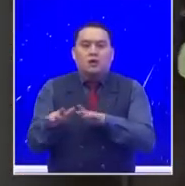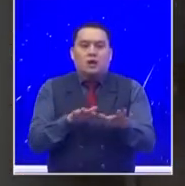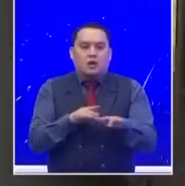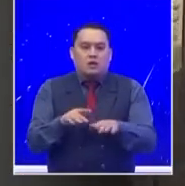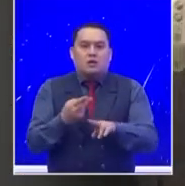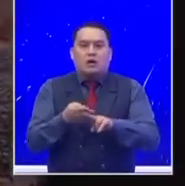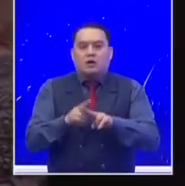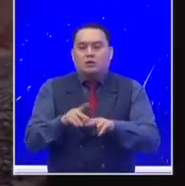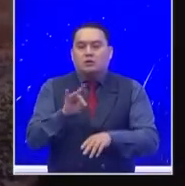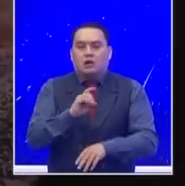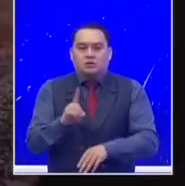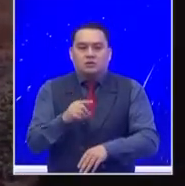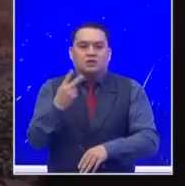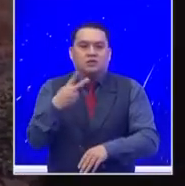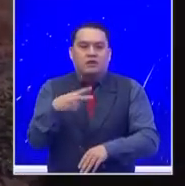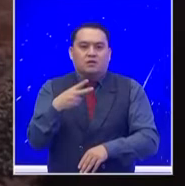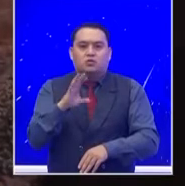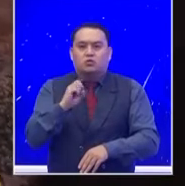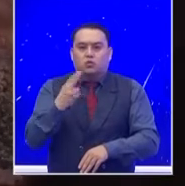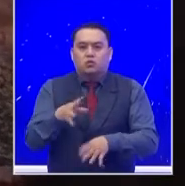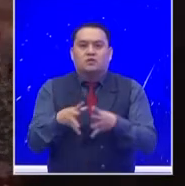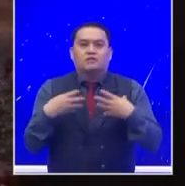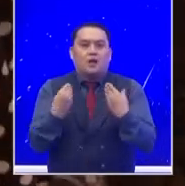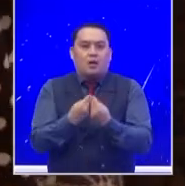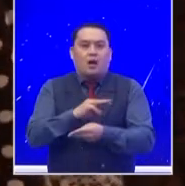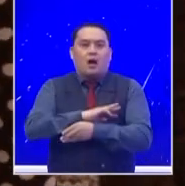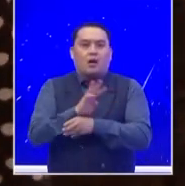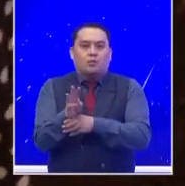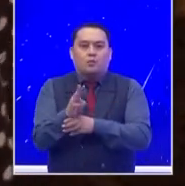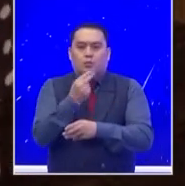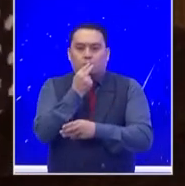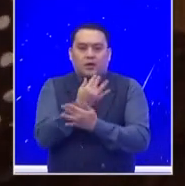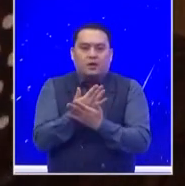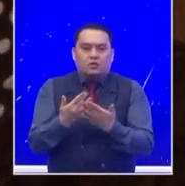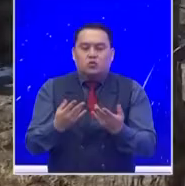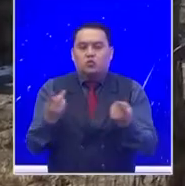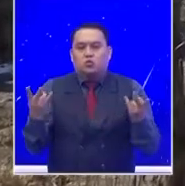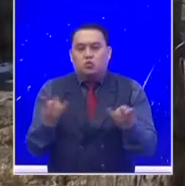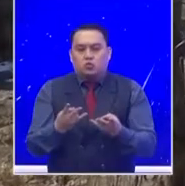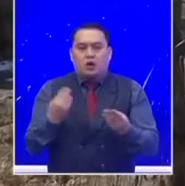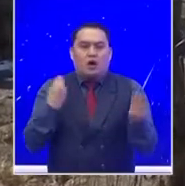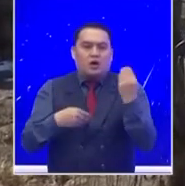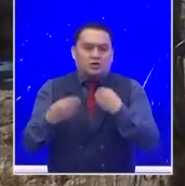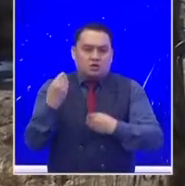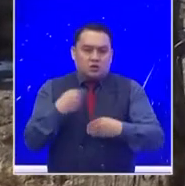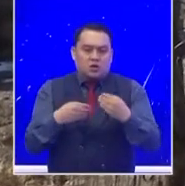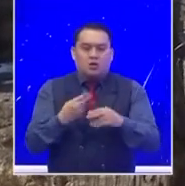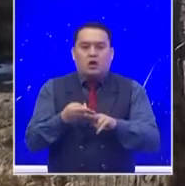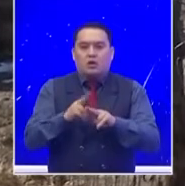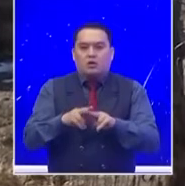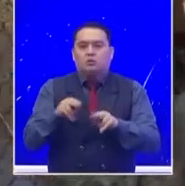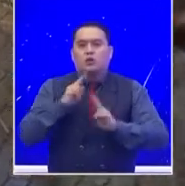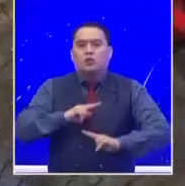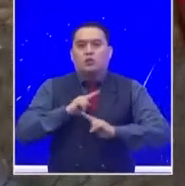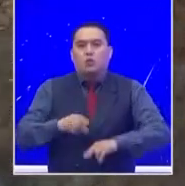раз. Посетили более 20 социально уязвимых семей, обеспечив их продуктами первой необходимости и одеждой. К слову, на этот год у